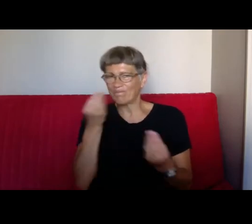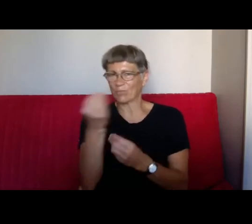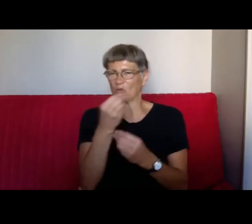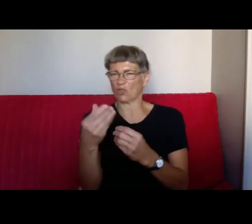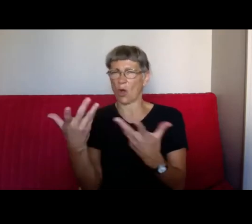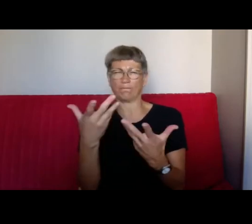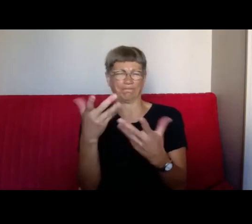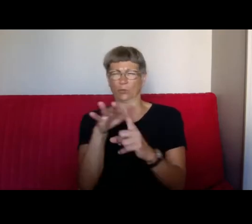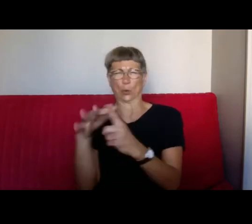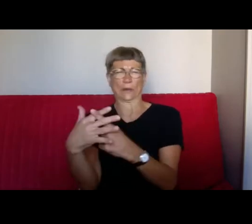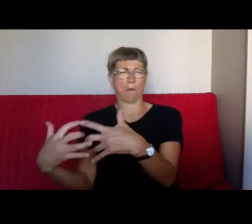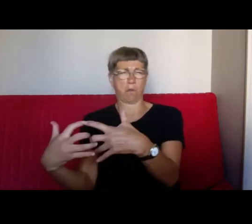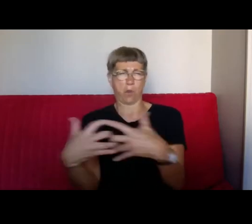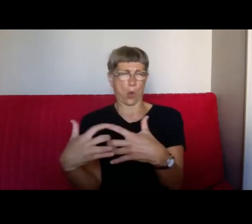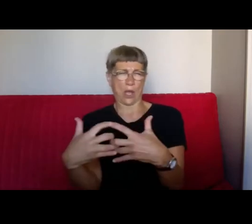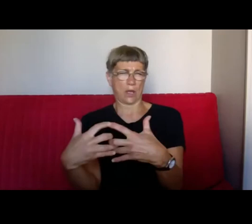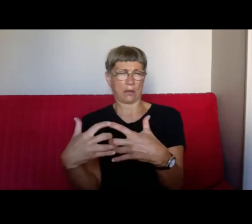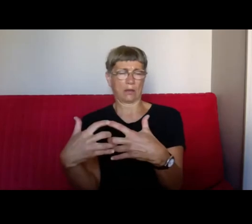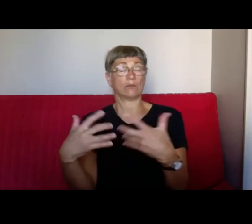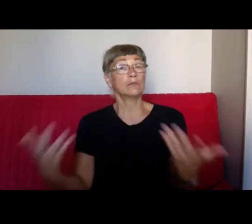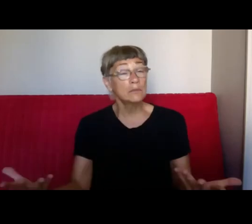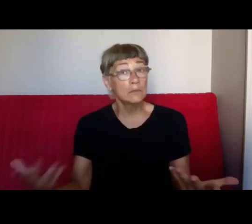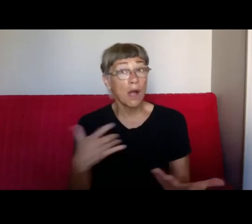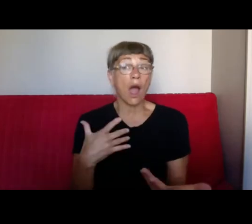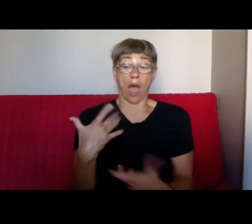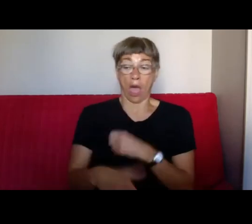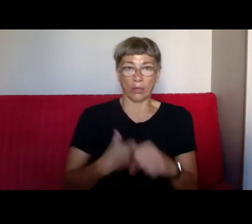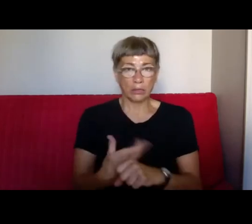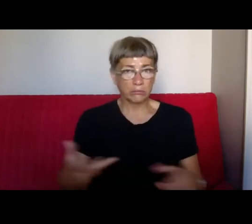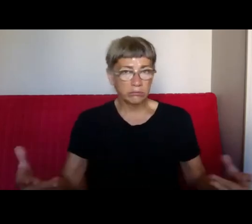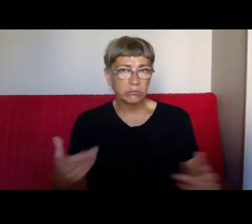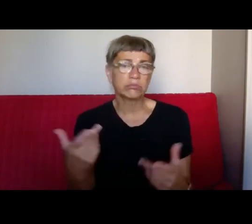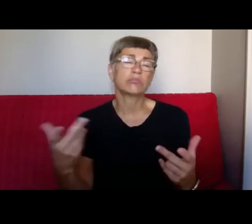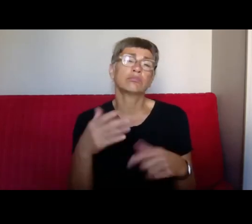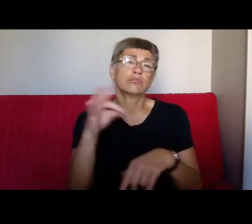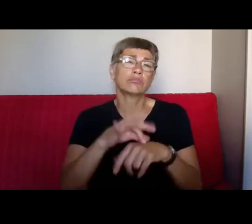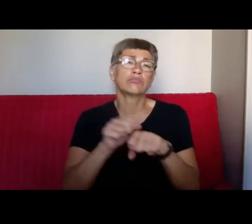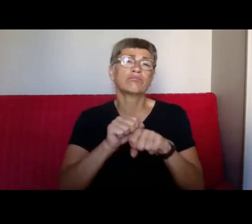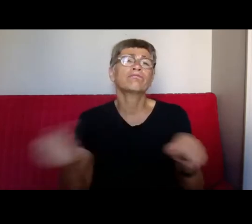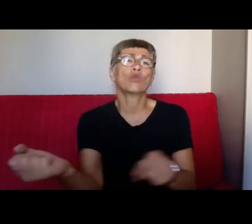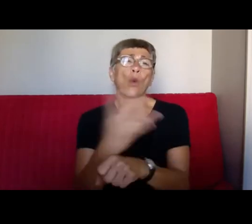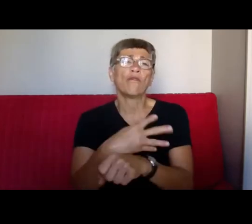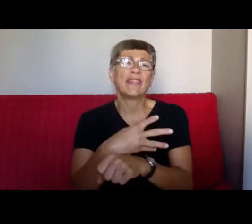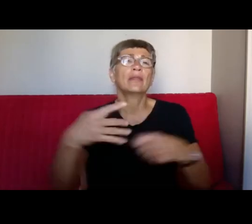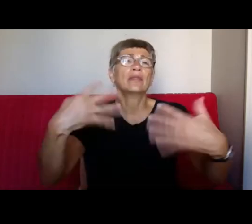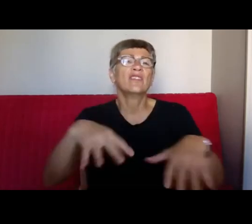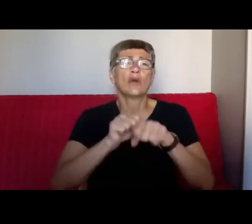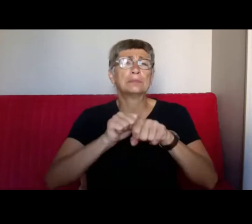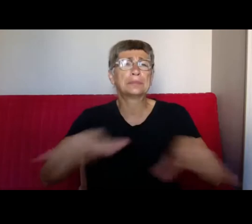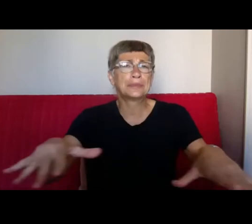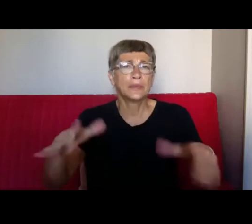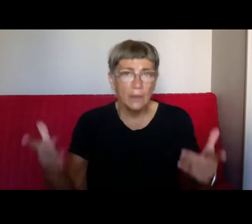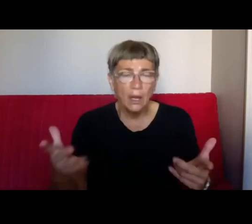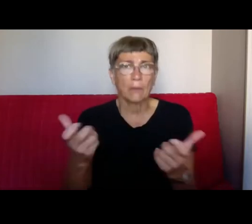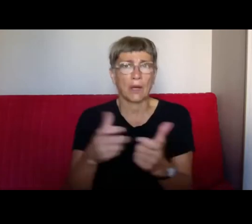de nos sociétés. Et cette année, la crise du Covid-19 et les mesures exceptionnelles qui ont été prises par les gouvernements dans l'Union, comme le